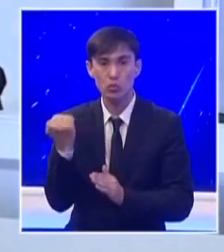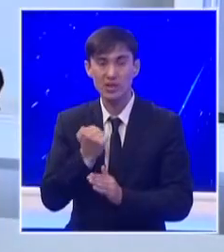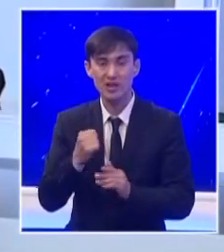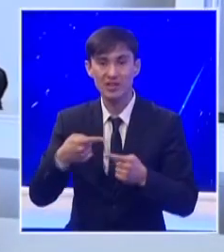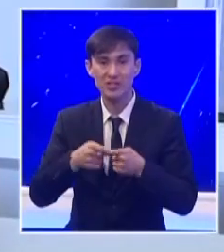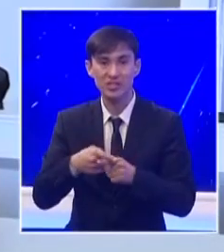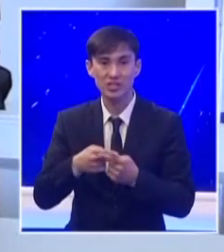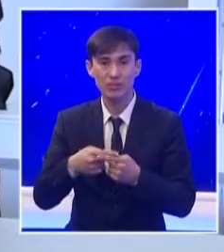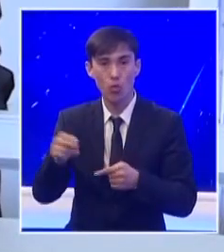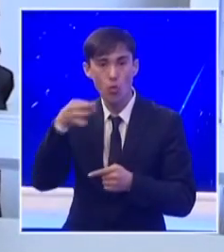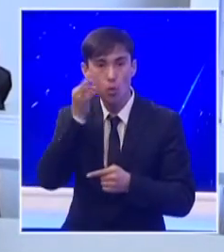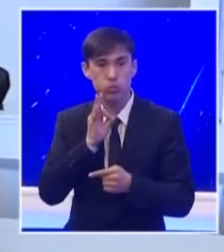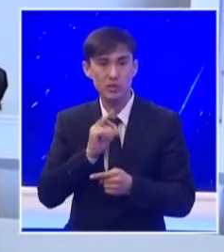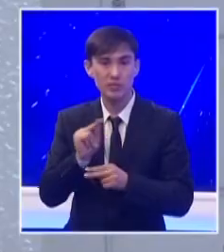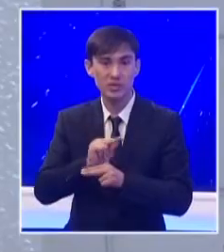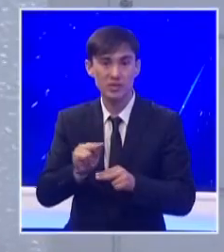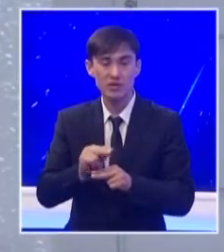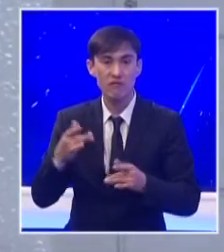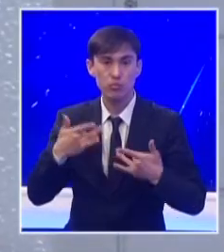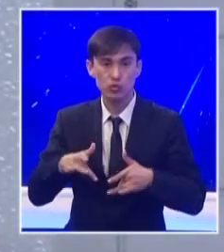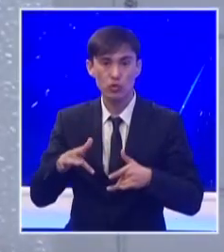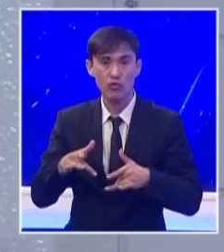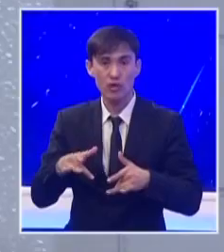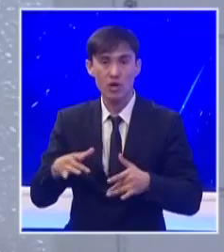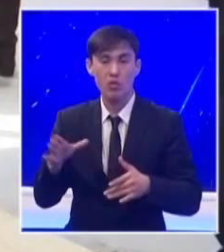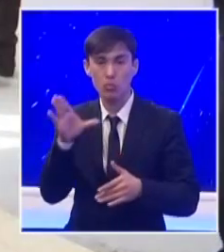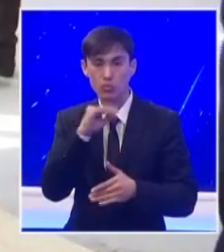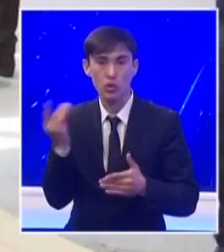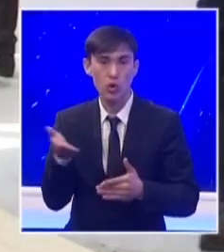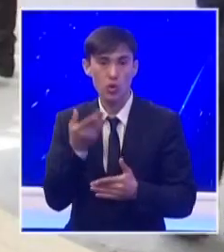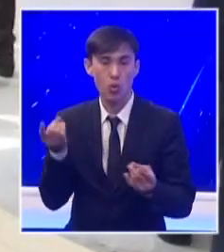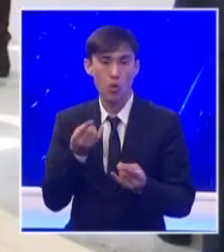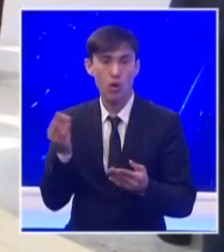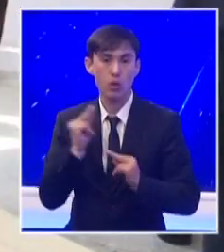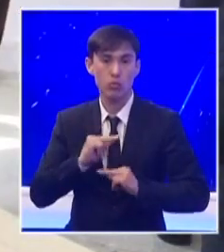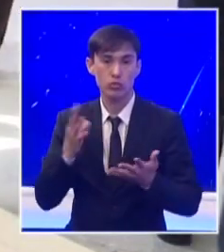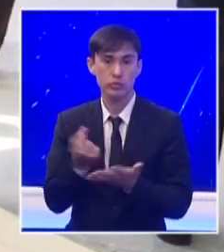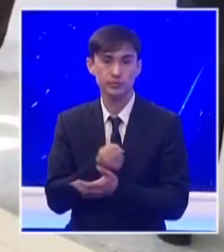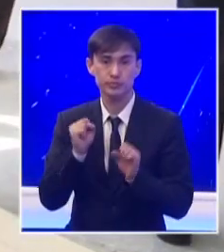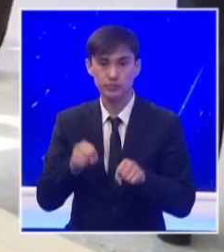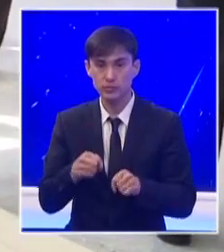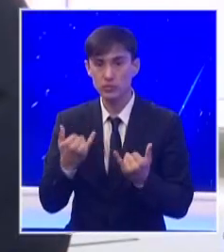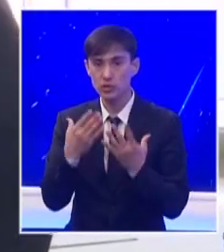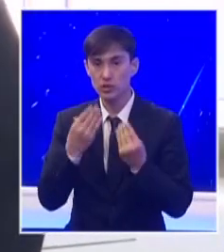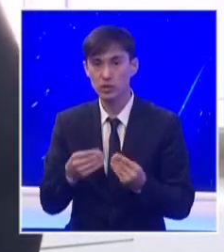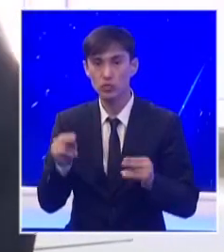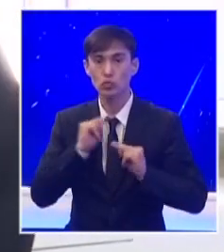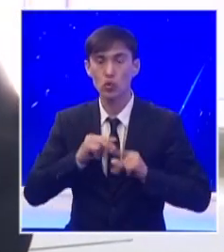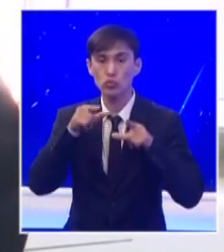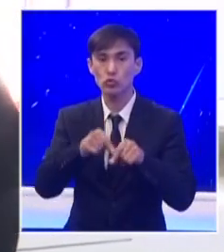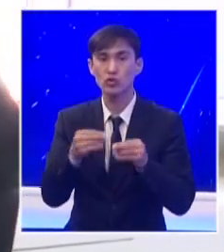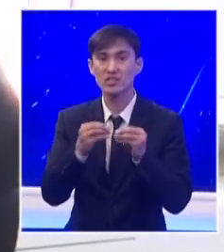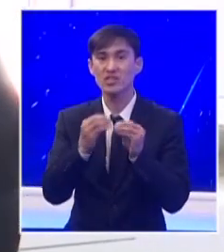материально-технической базе и опытным наставникам для выпускников не составляет труда найти работу. На сегодняшний день уже трудоустроены